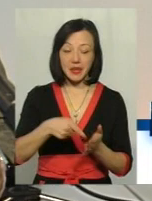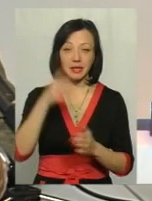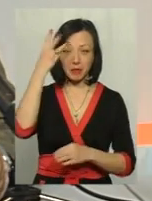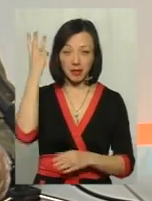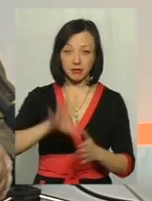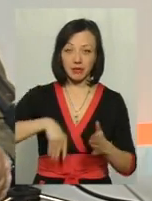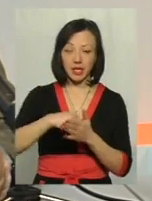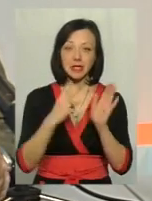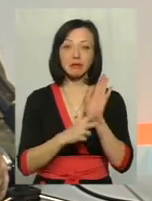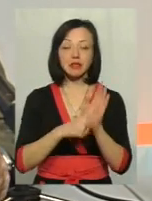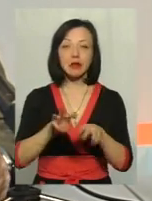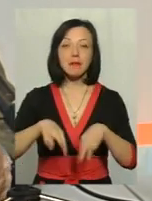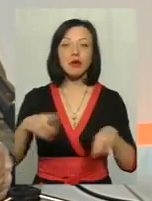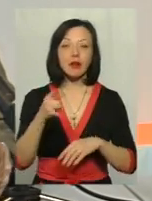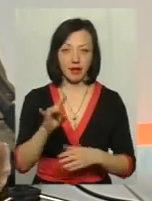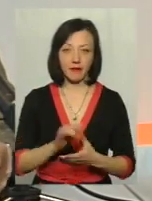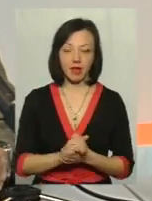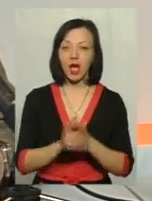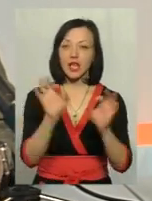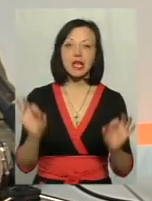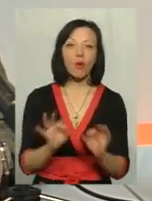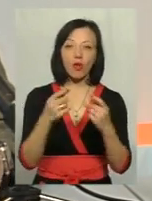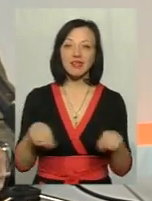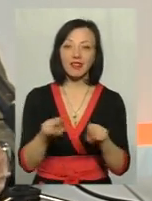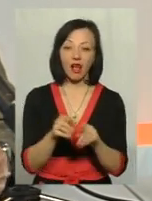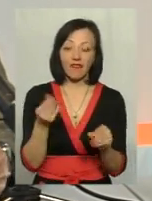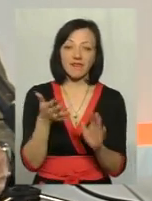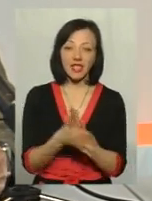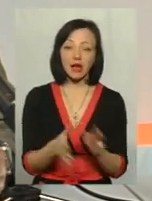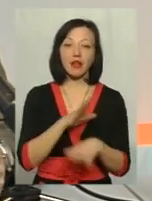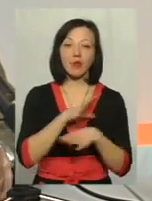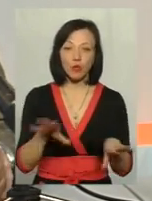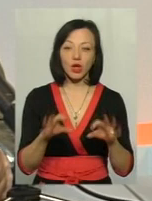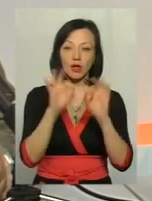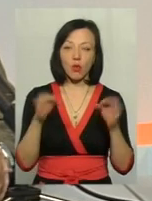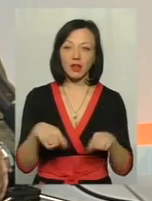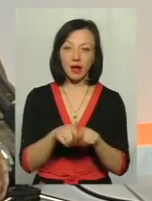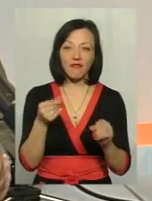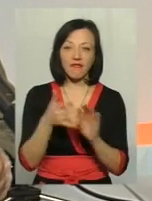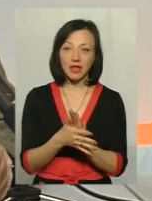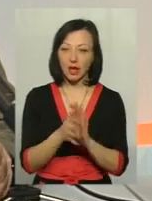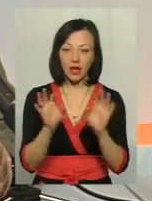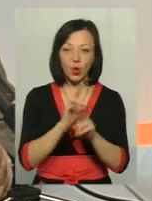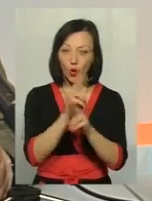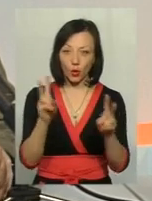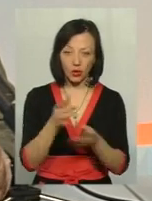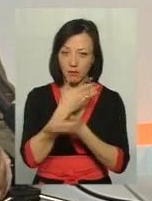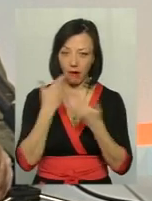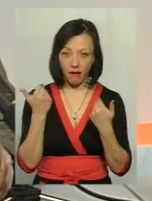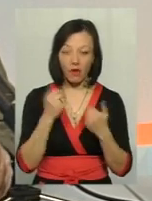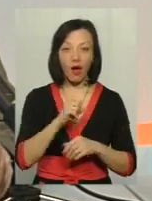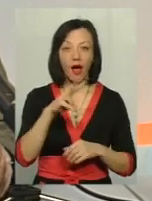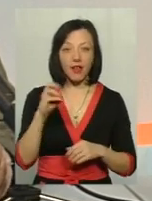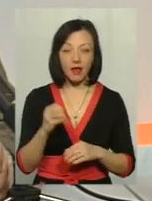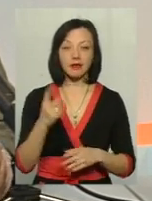Хмельницькому обійшлося в 70 мільйонів гривень. Ніколи таких витрат не було, ніколи таких витрат ніхто не ніс. Але